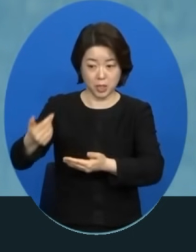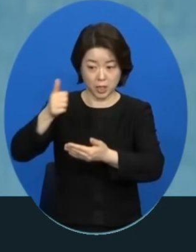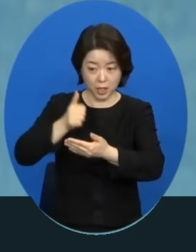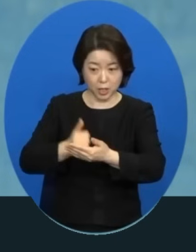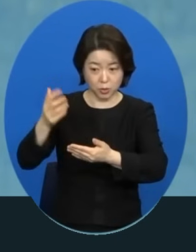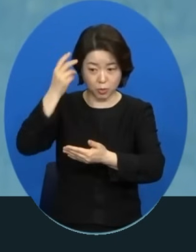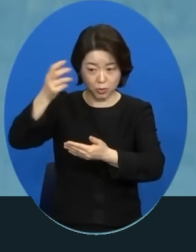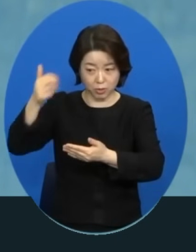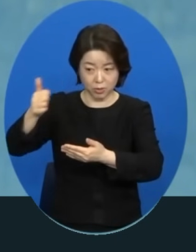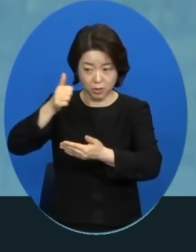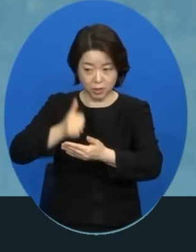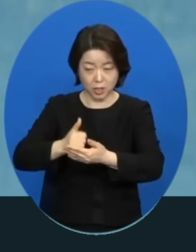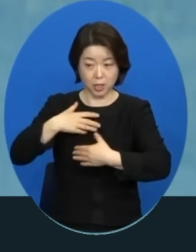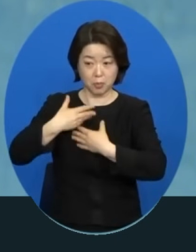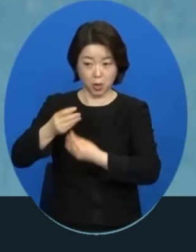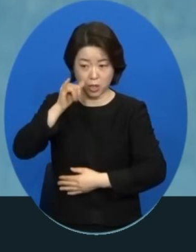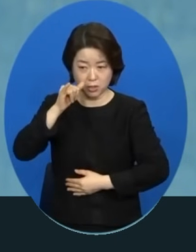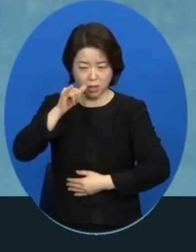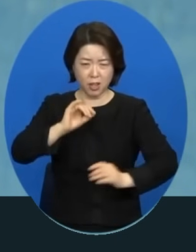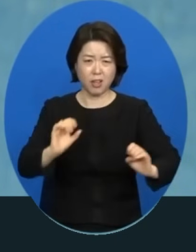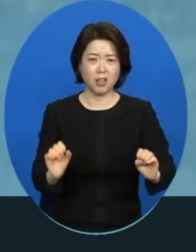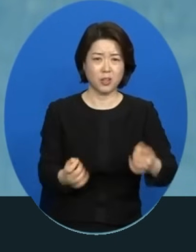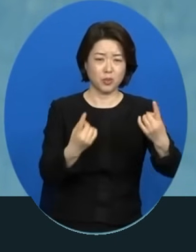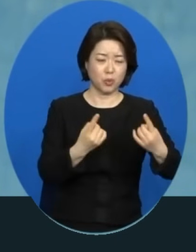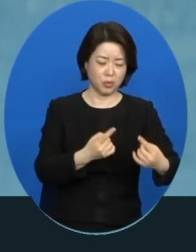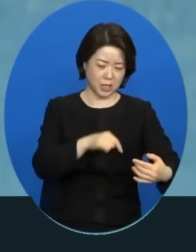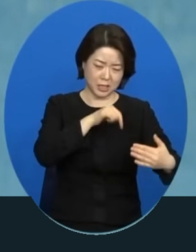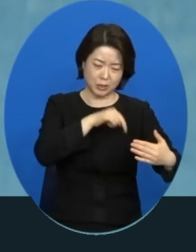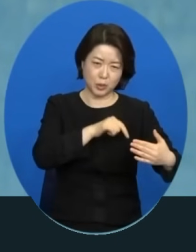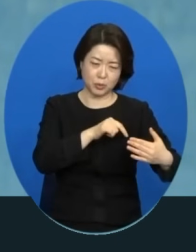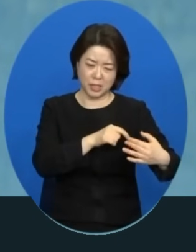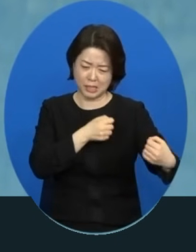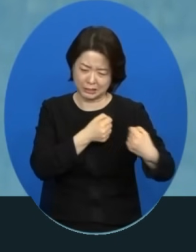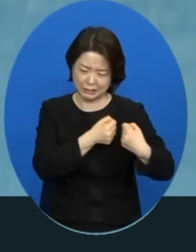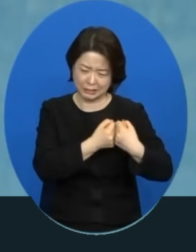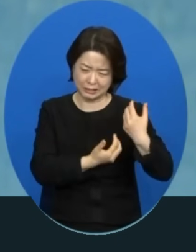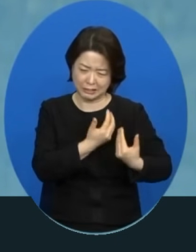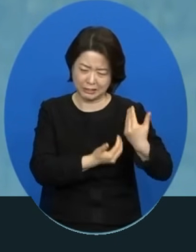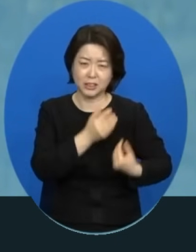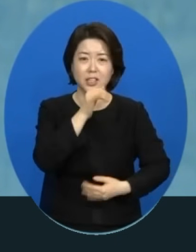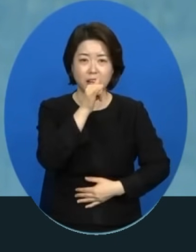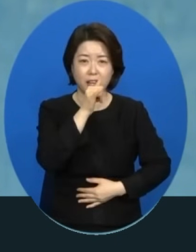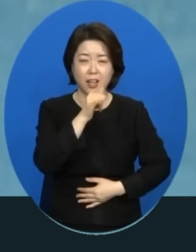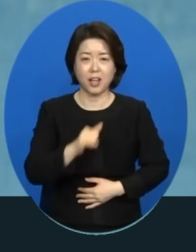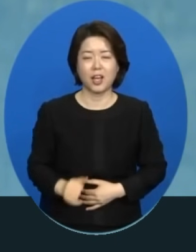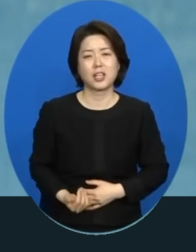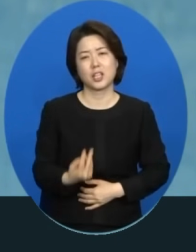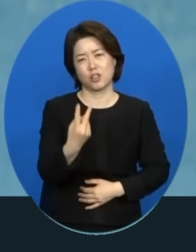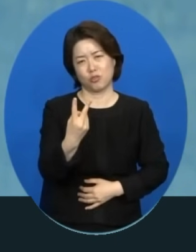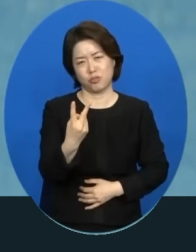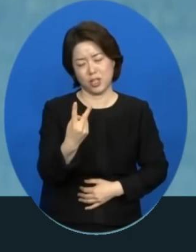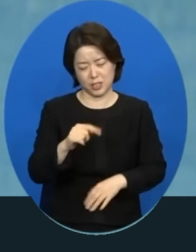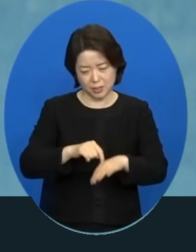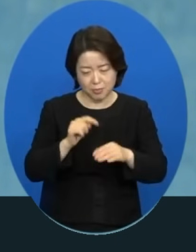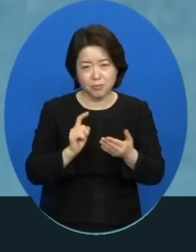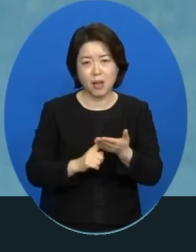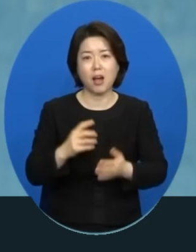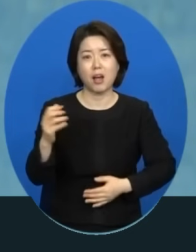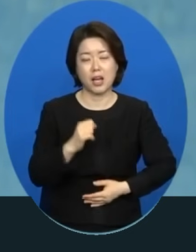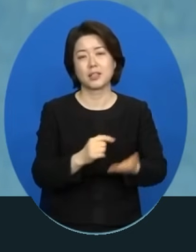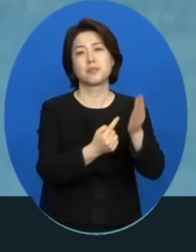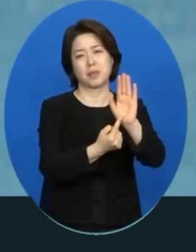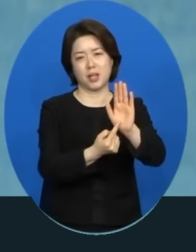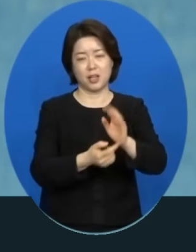그러나 동시에 치열한 싸움이 있다는 것입니다. 이 두 가지가 참된 그리스도인이 가진 두 가지 특징, 표지라고